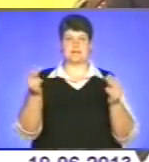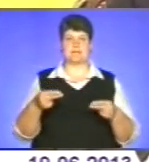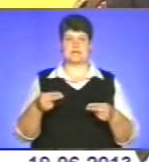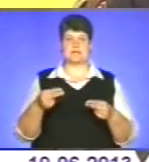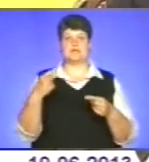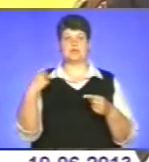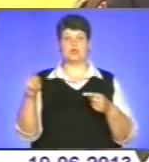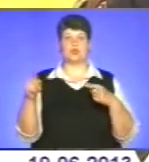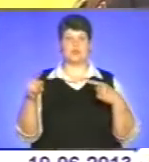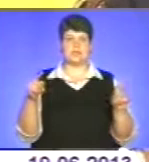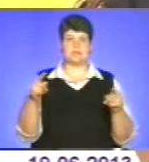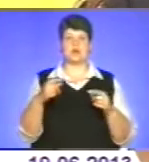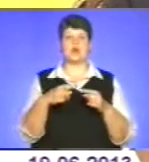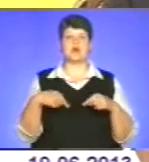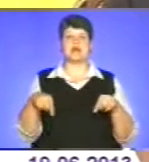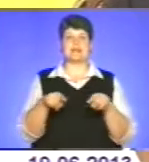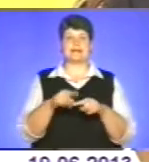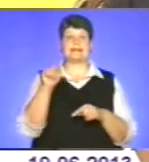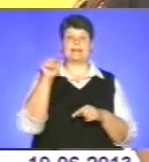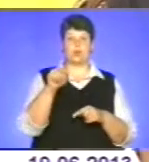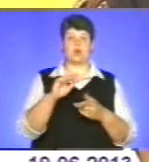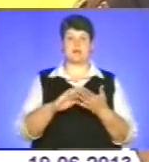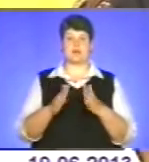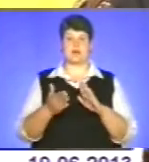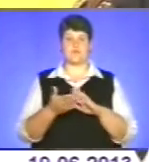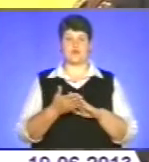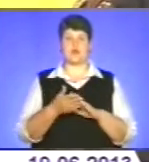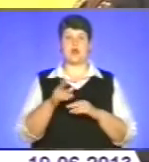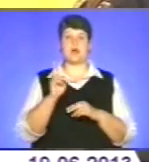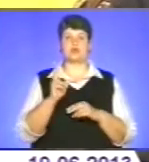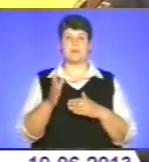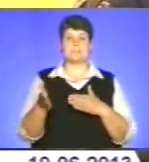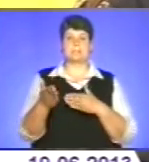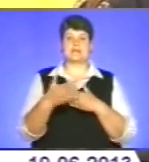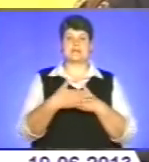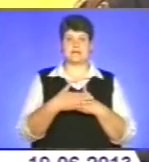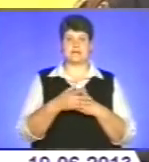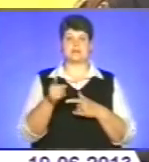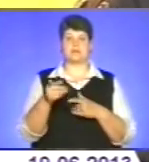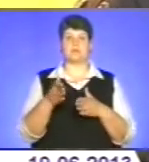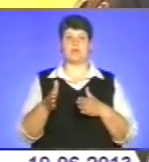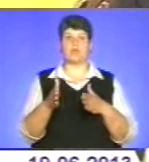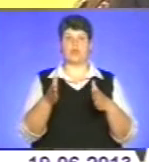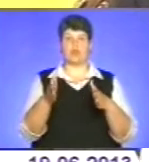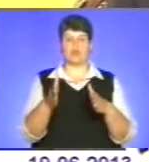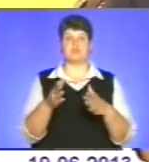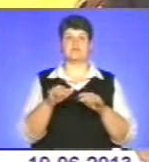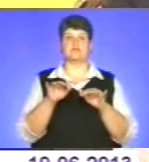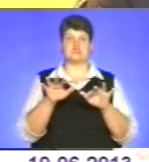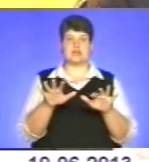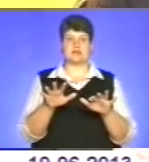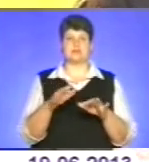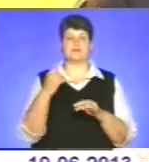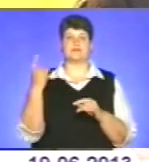другими организациями такой договор, который бы закрыл ей путь движения в направлении